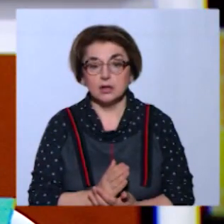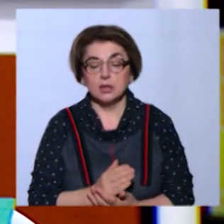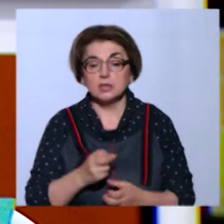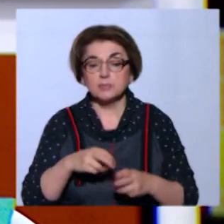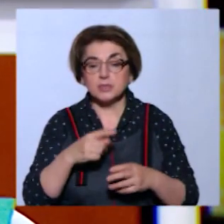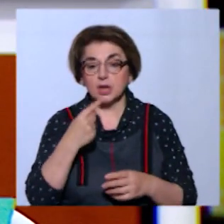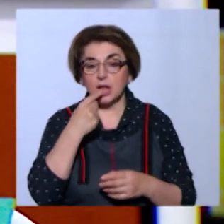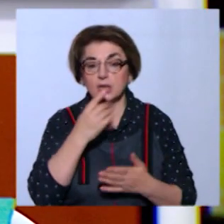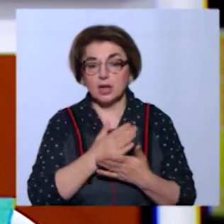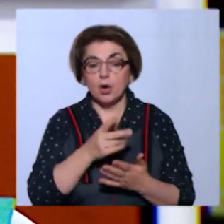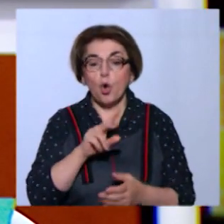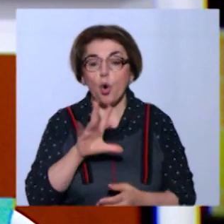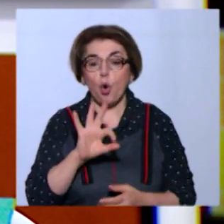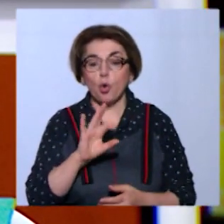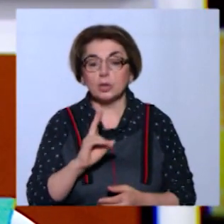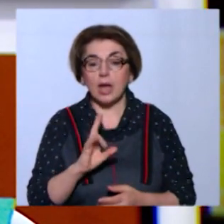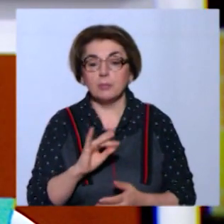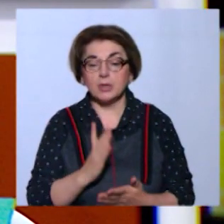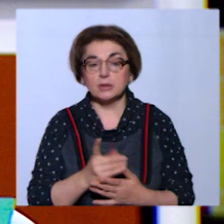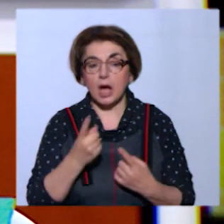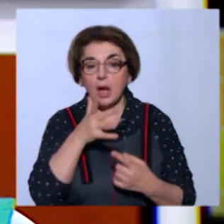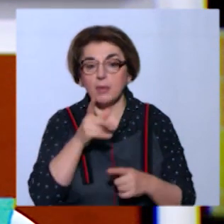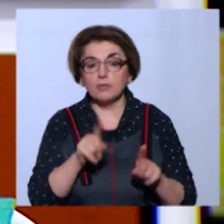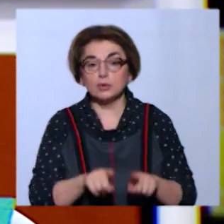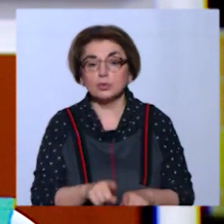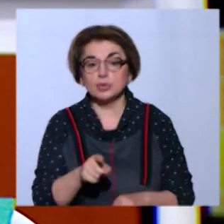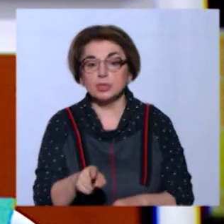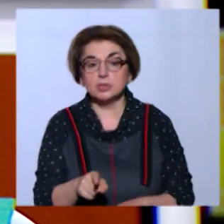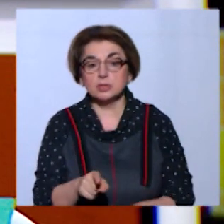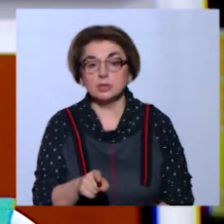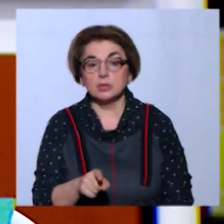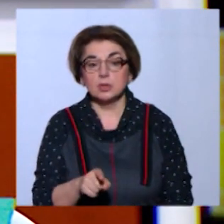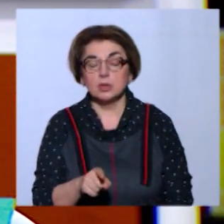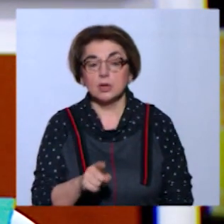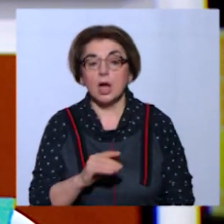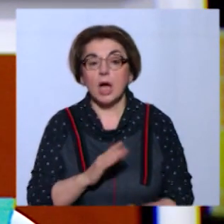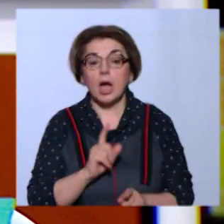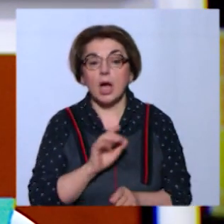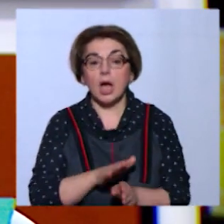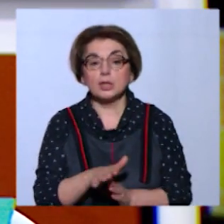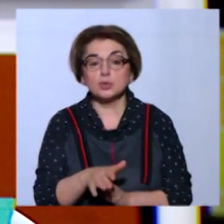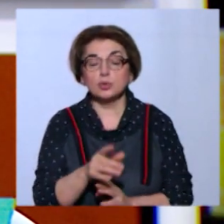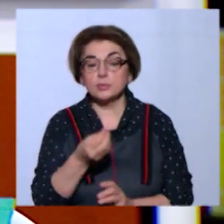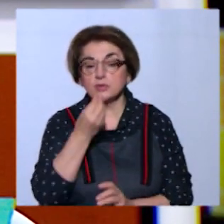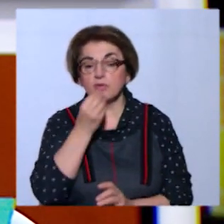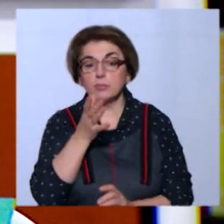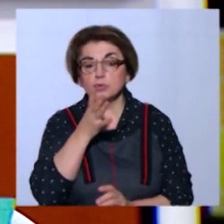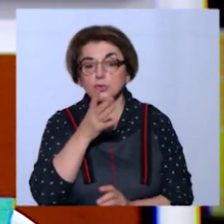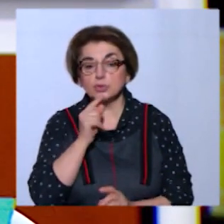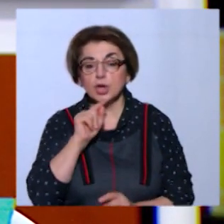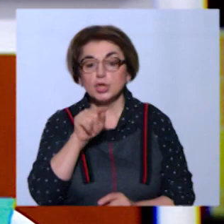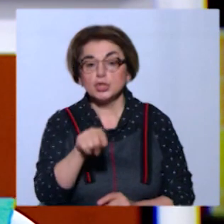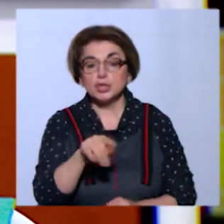დანაკვთული, ორკაპია და ამავდროულად იგი ასრულებს კვების დროს